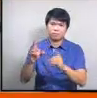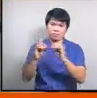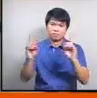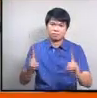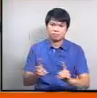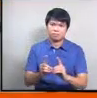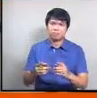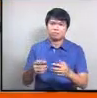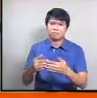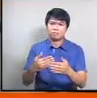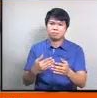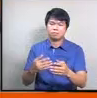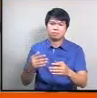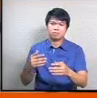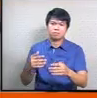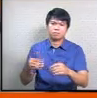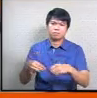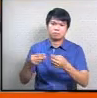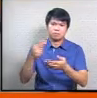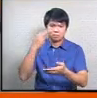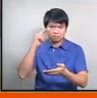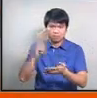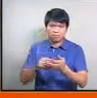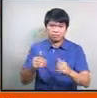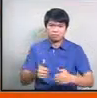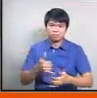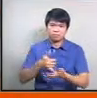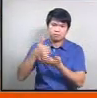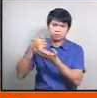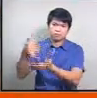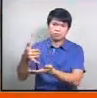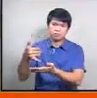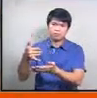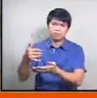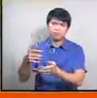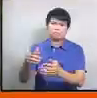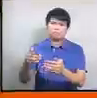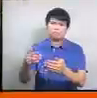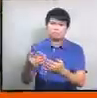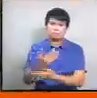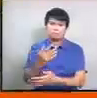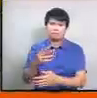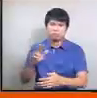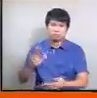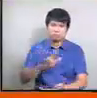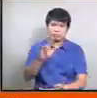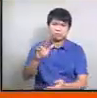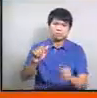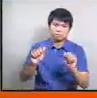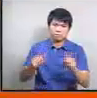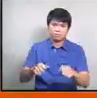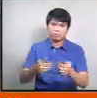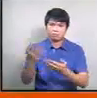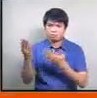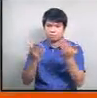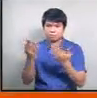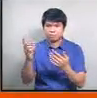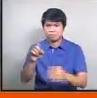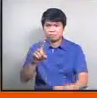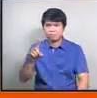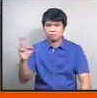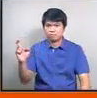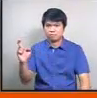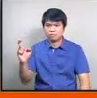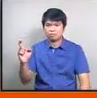ang Notice of Award. Target daw masimulan sa fourth quarter ng taon ang bagong airport na kayang magserbisyo sa humigit kumulang